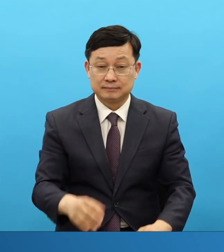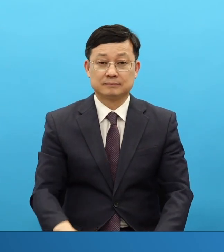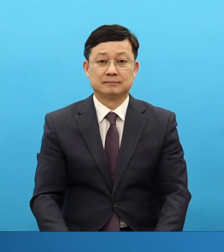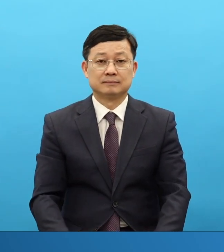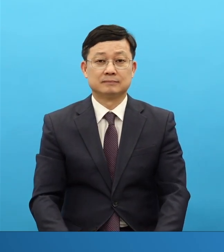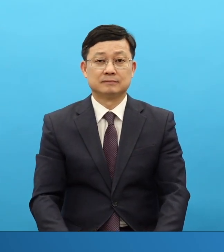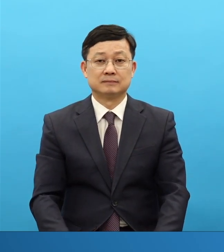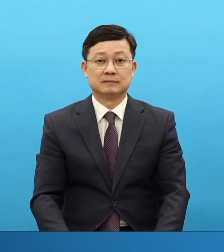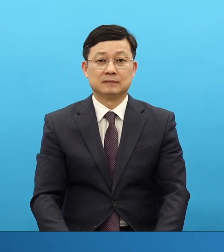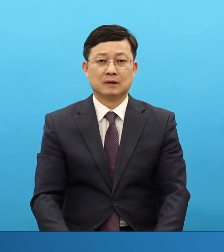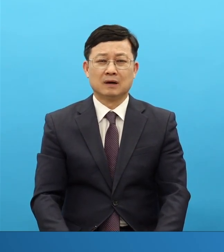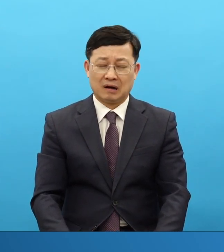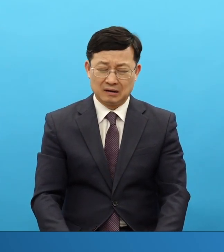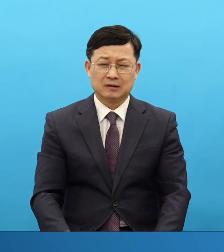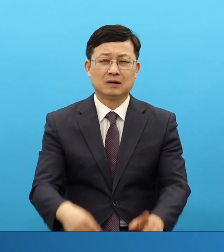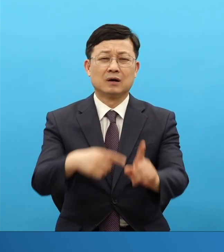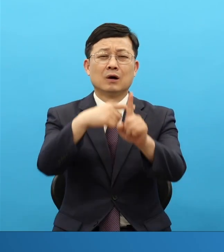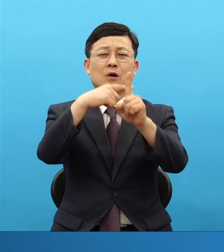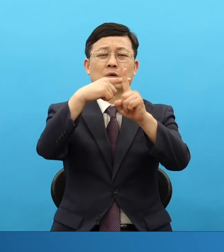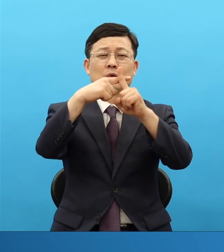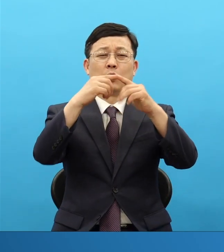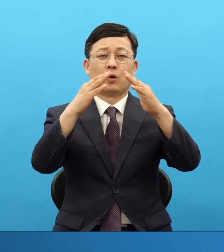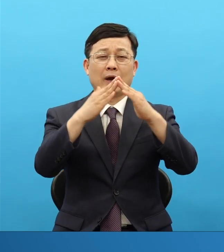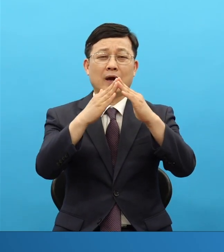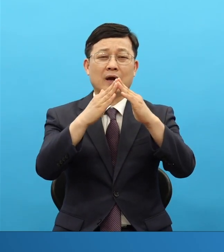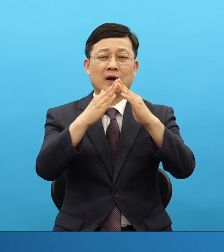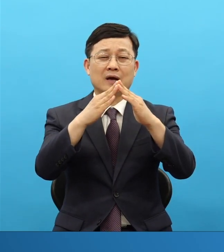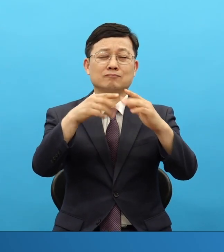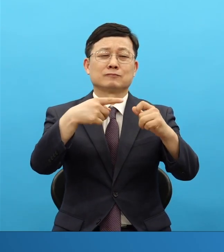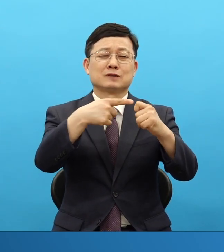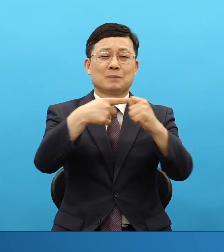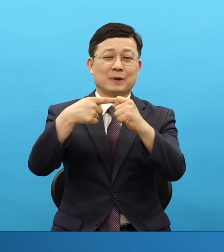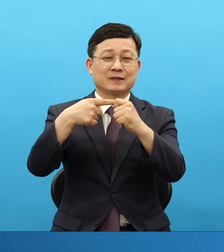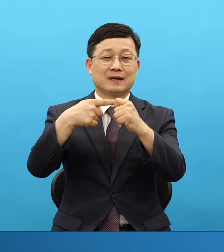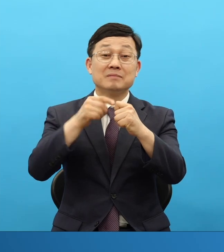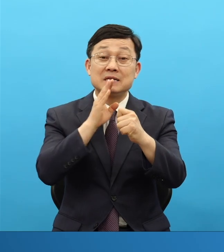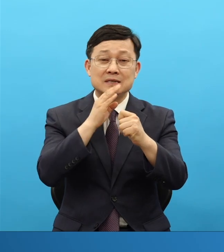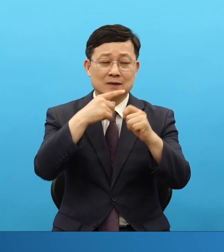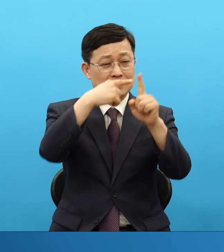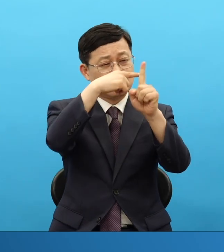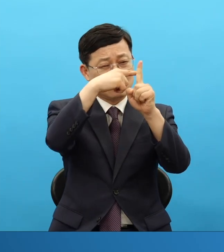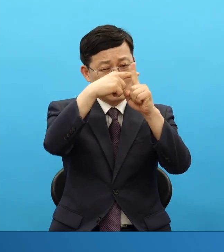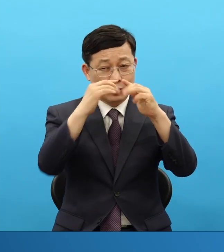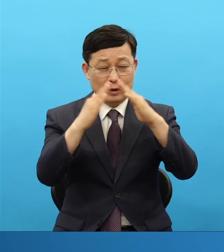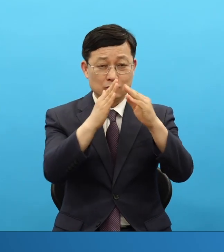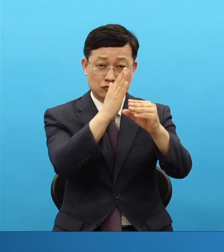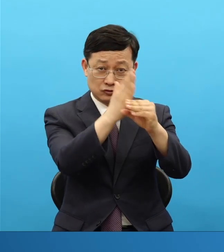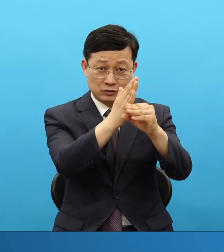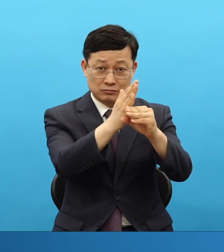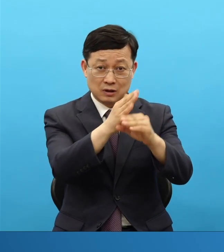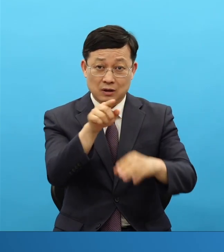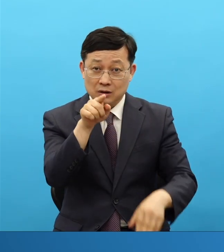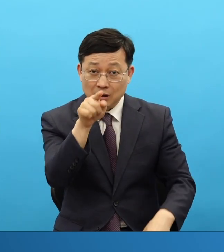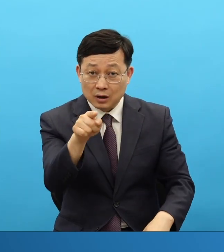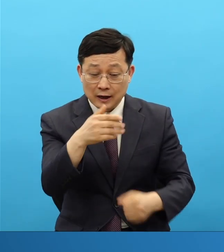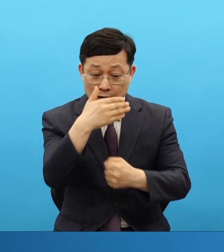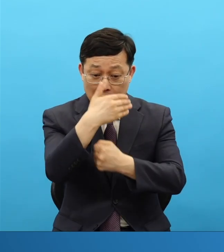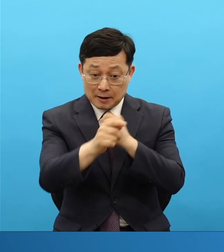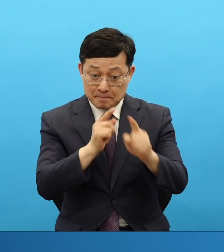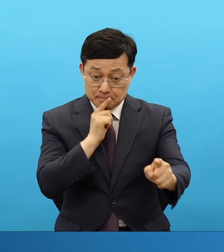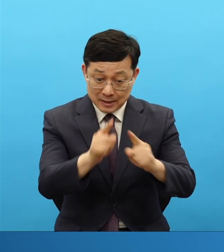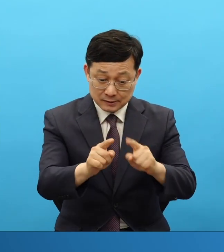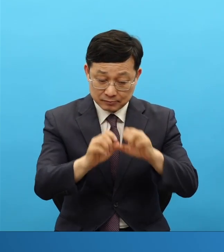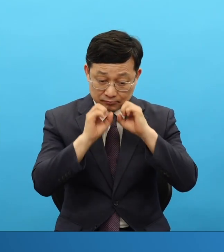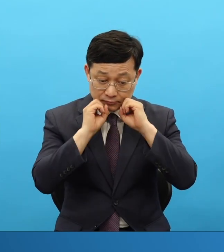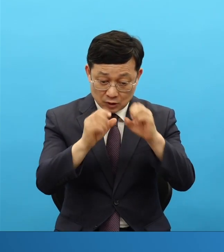교회가 1순위가 될 수밖에 없어요. And so honestly, for all of our church officers, the church has no choice but to become your number one priority. 왜냐하면 여러분 말씀, 기도, 전도 흐름을 따고